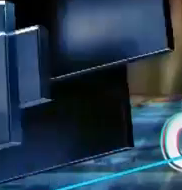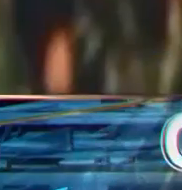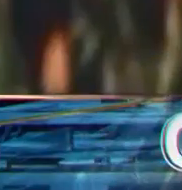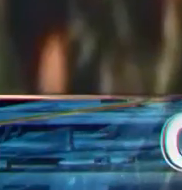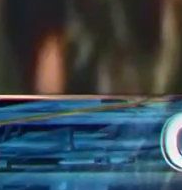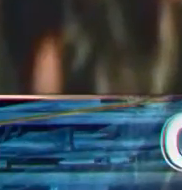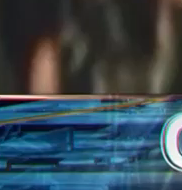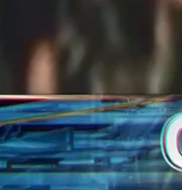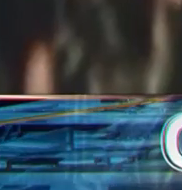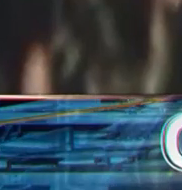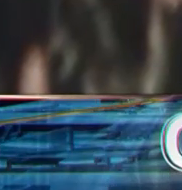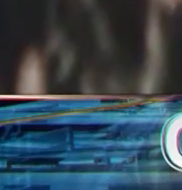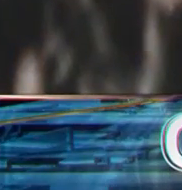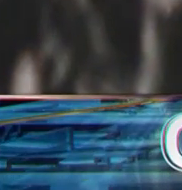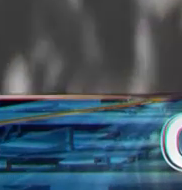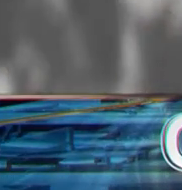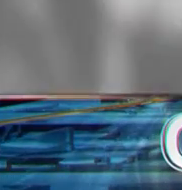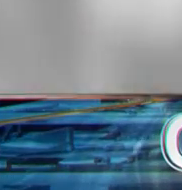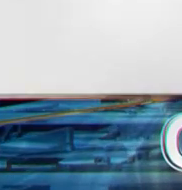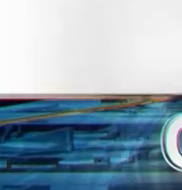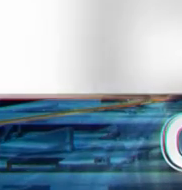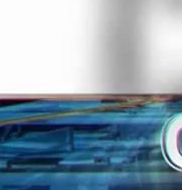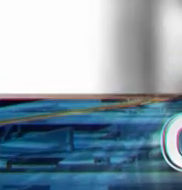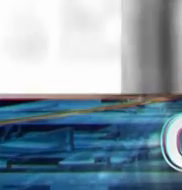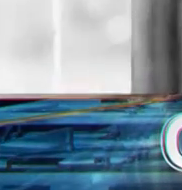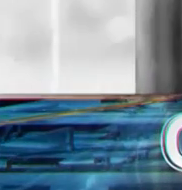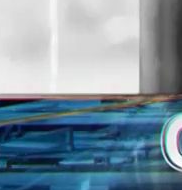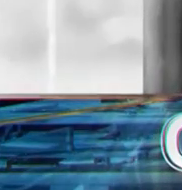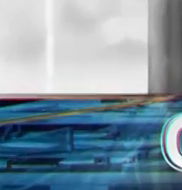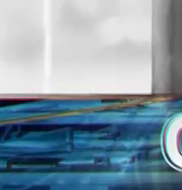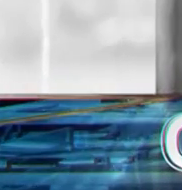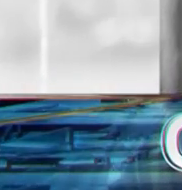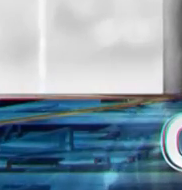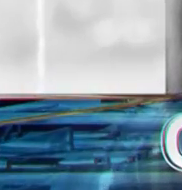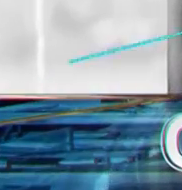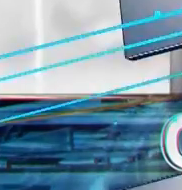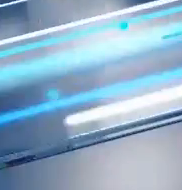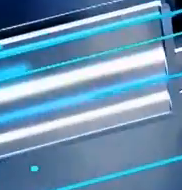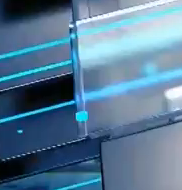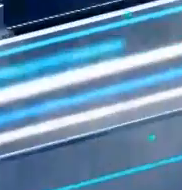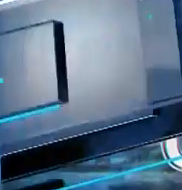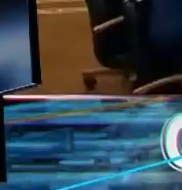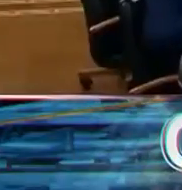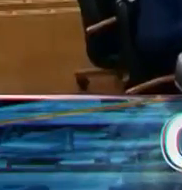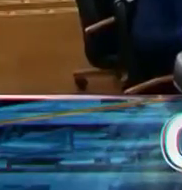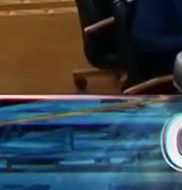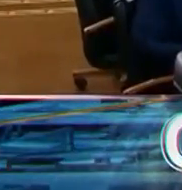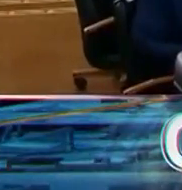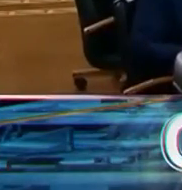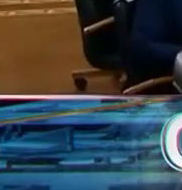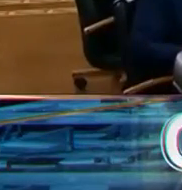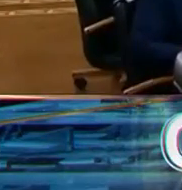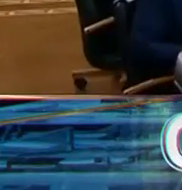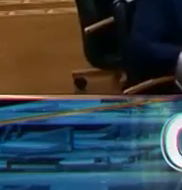Ангел в тюбетейке. От коронавируса скончался видный деятель культуры Алматинской области. Служу